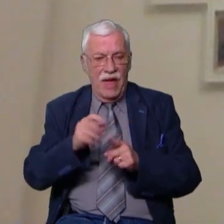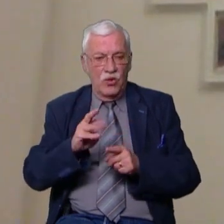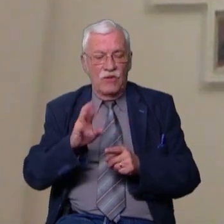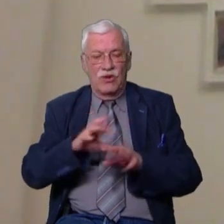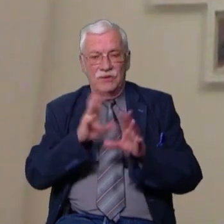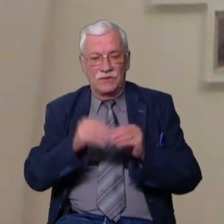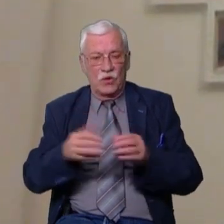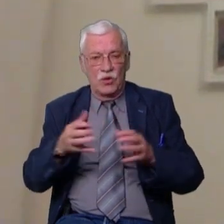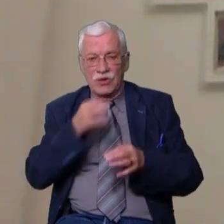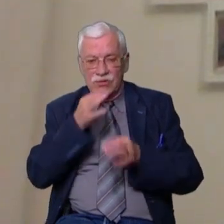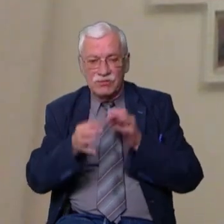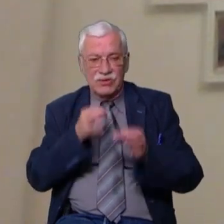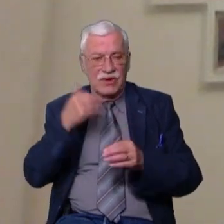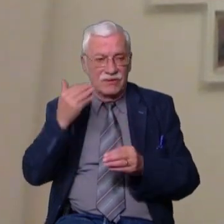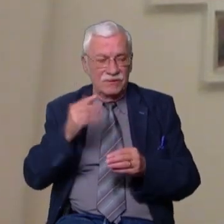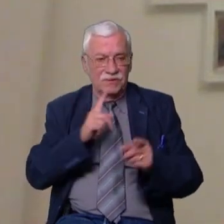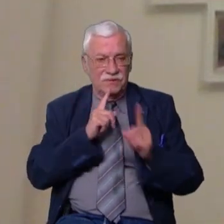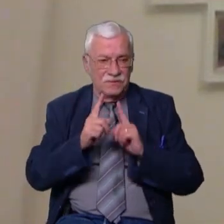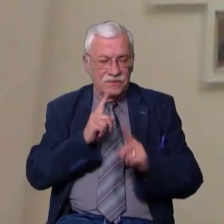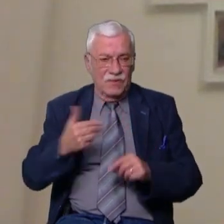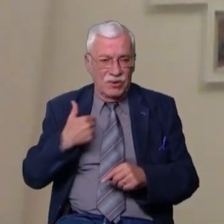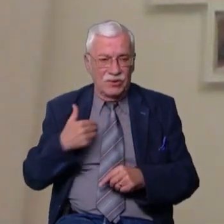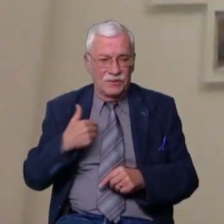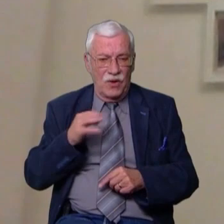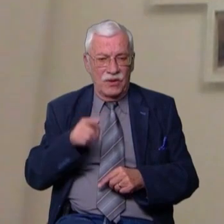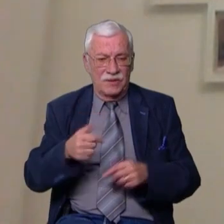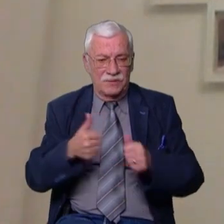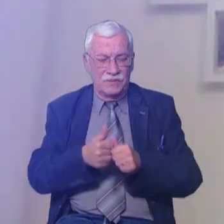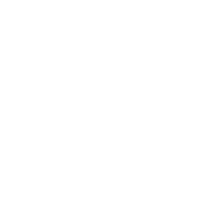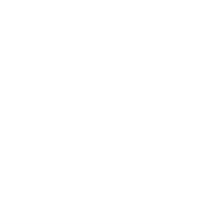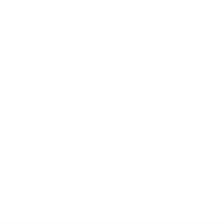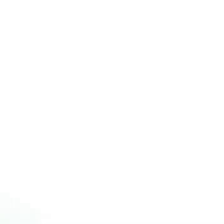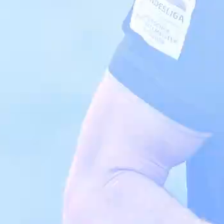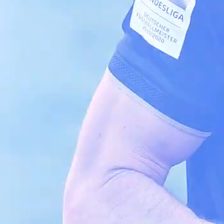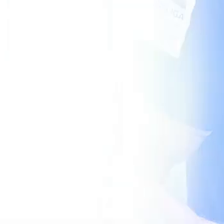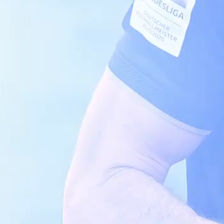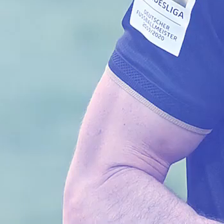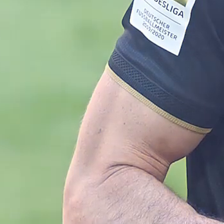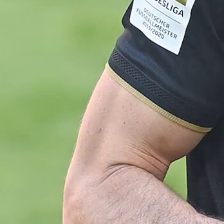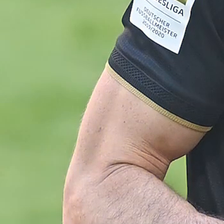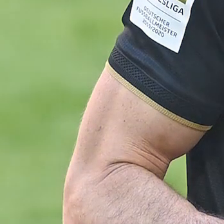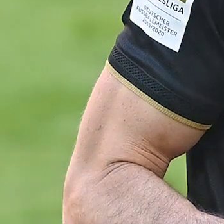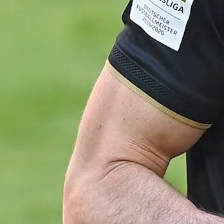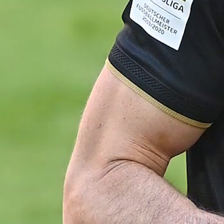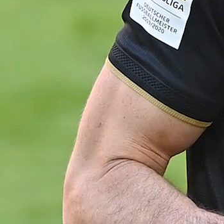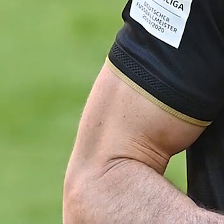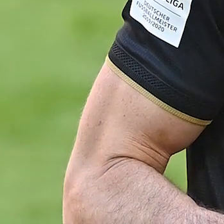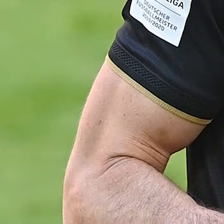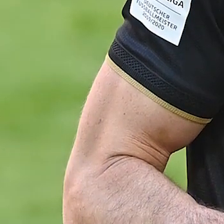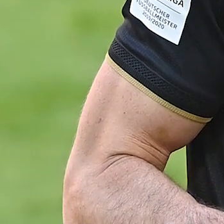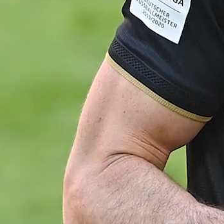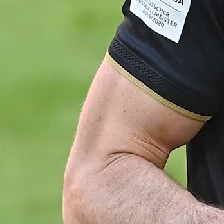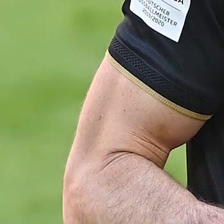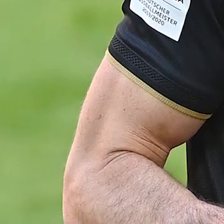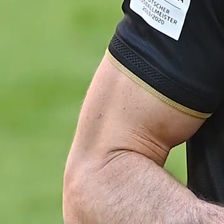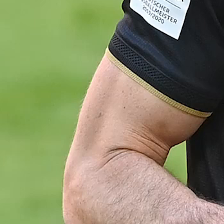klubu dużo pytań o wywiady, dużo pytań o ten pojedynek Polaka z Polakiem, żeby pobić niemiecki rekord było. Ja się skupiałem,